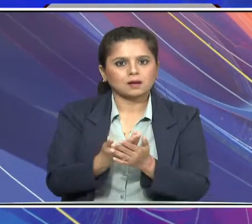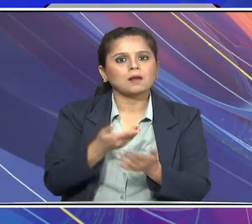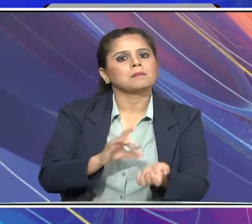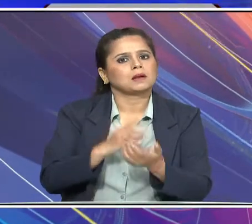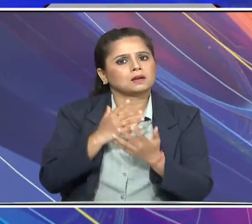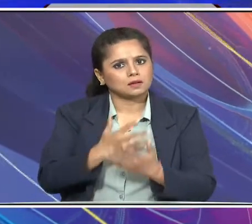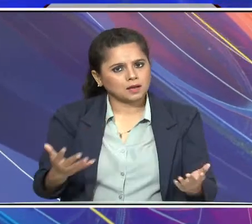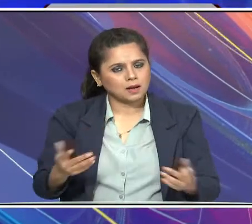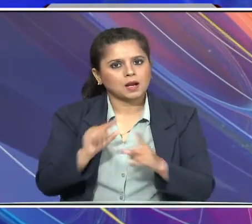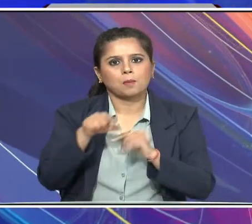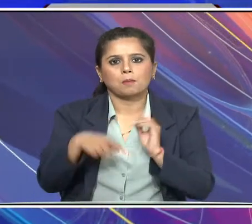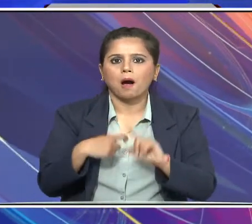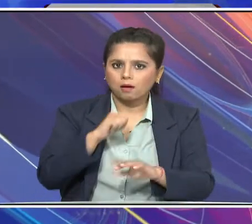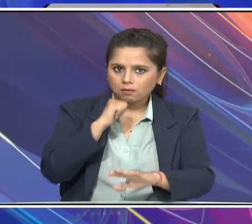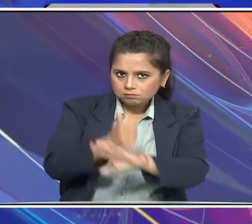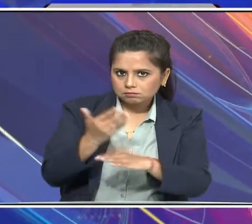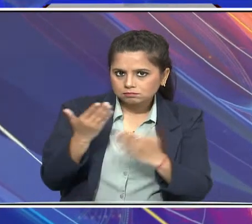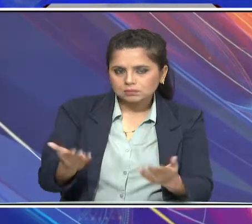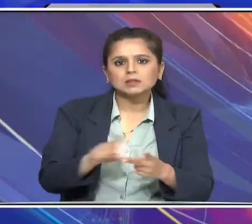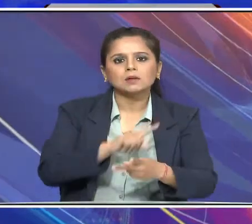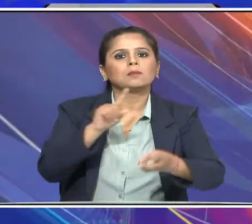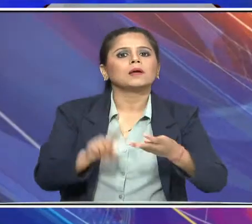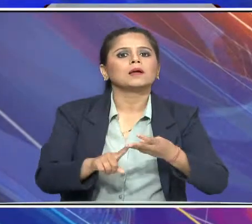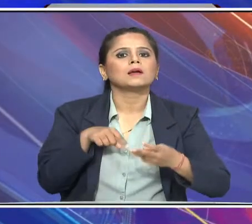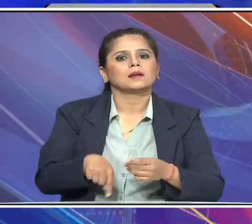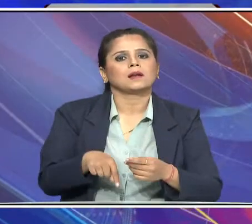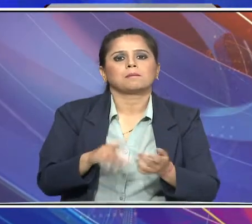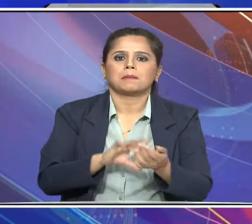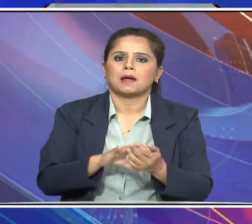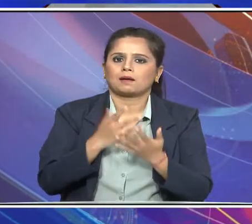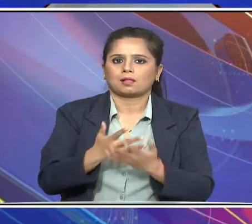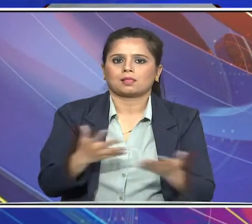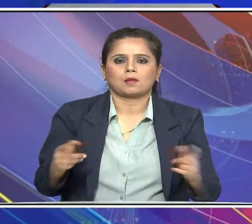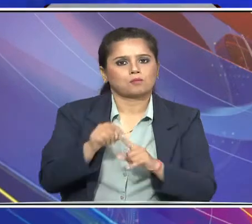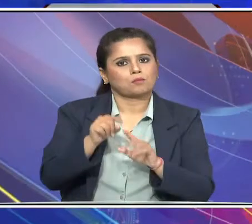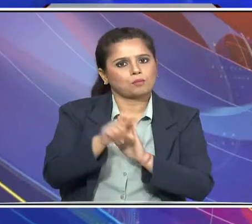पार्क ले वैसे मेडिकल डिवाइस पॉलिसी